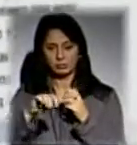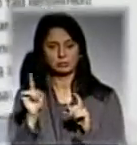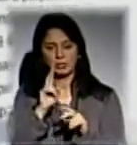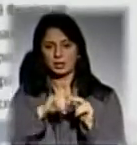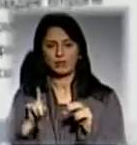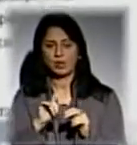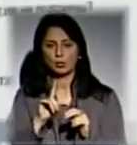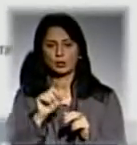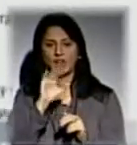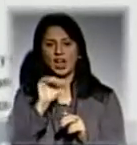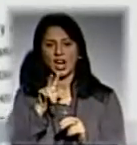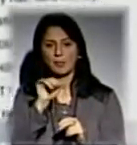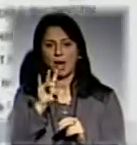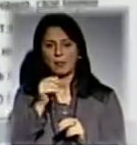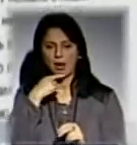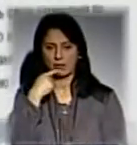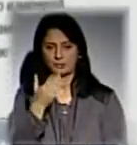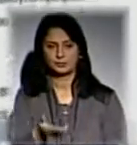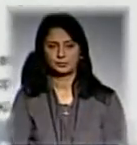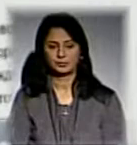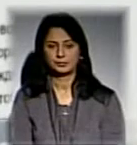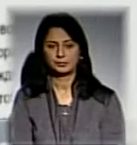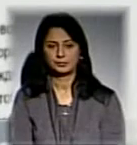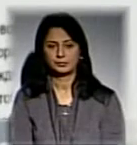დავკარგოთ, აღნიშნა ვალერი განბა.